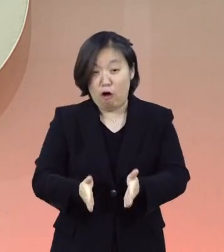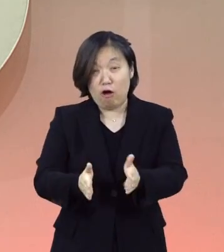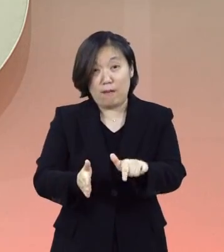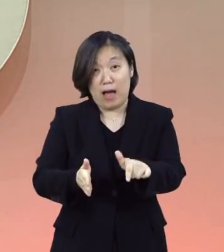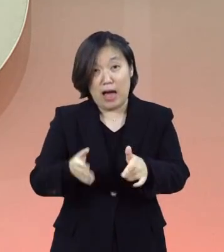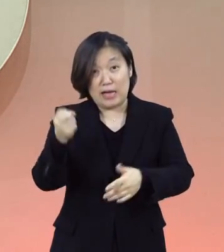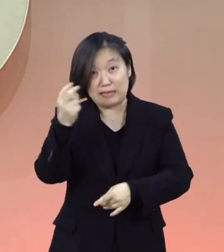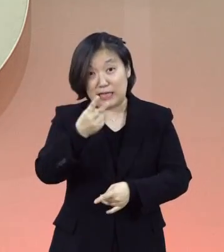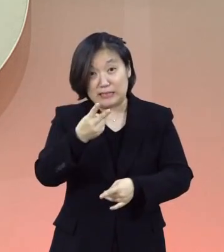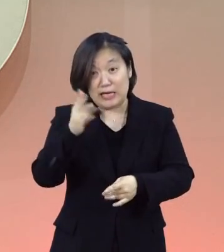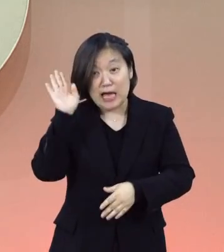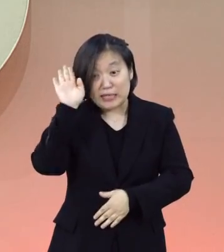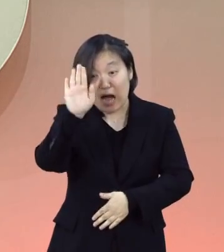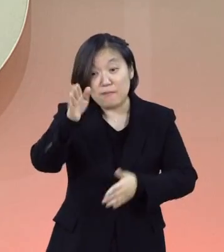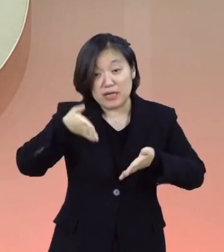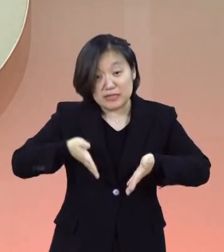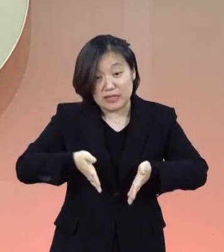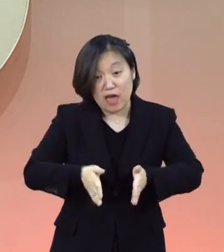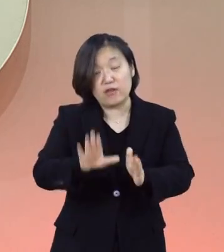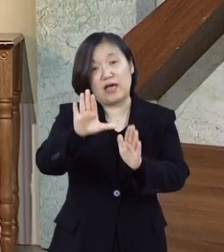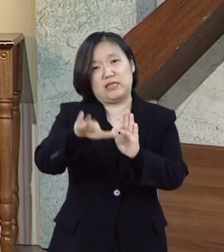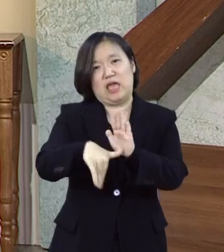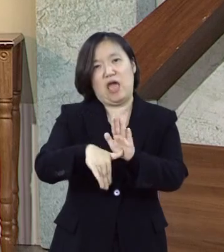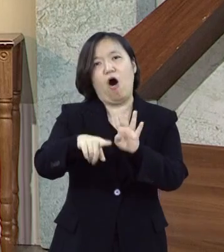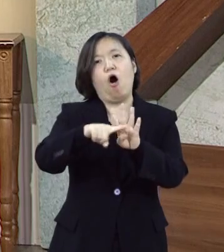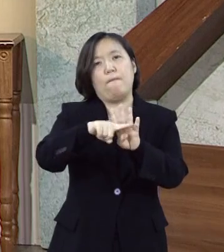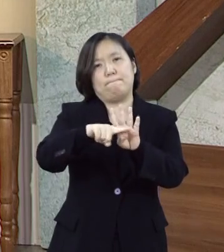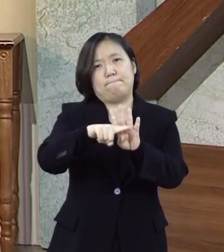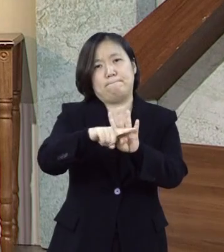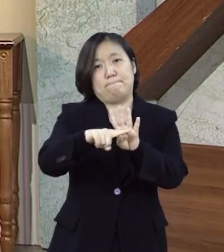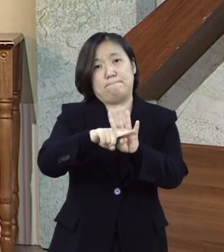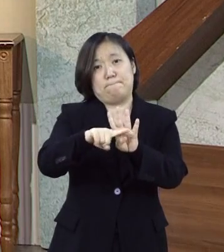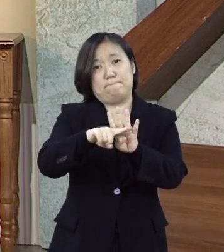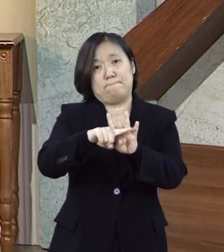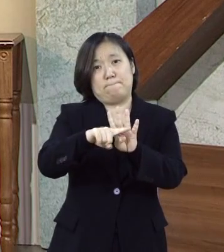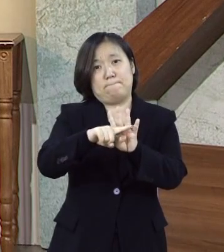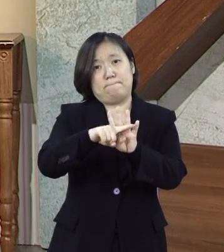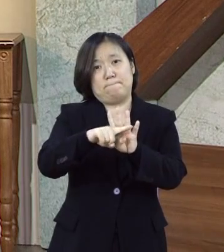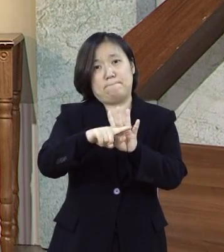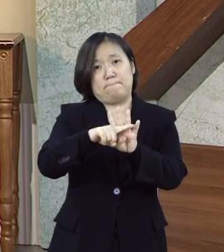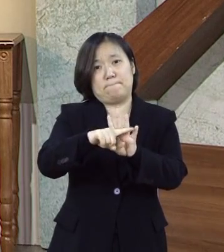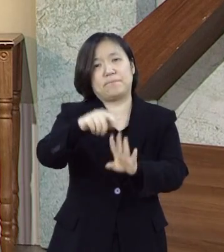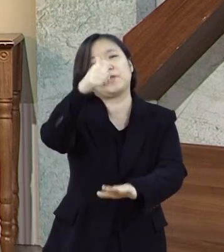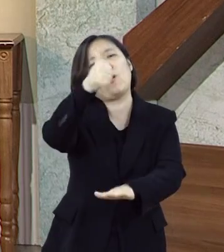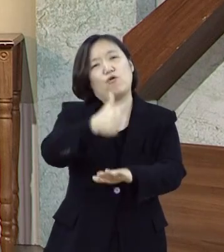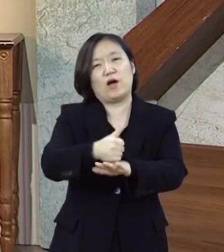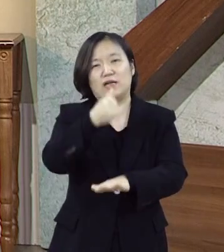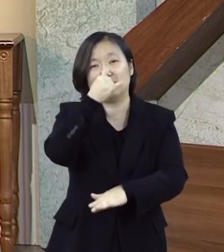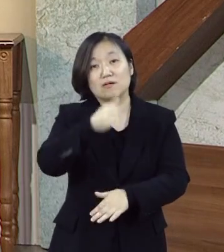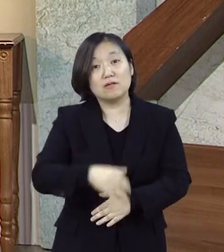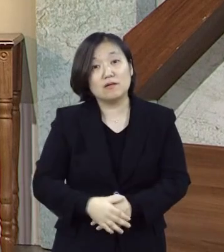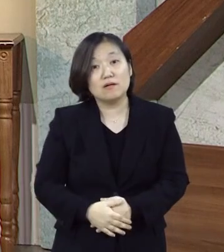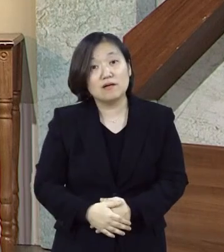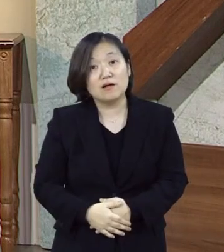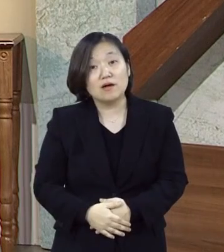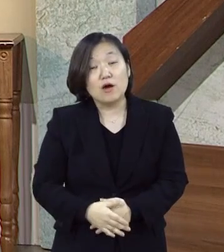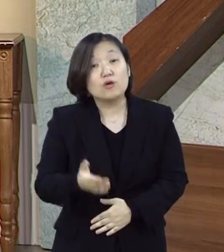되었다라는 그런 이야기가 되겠습니다. 그럼 여러분들은 지금